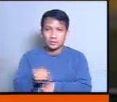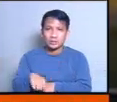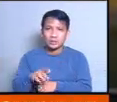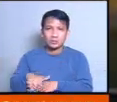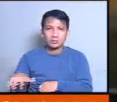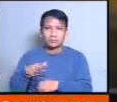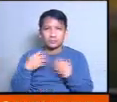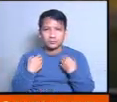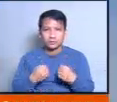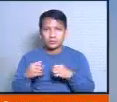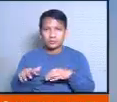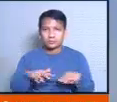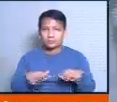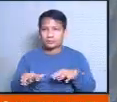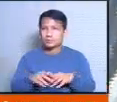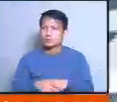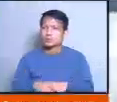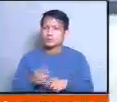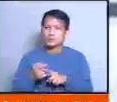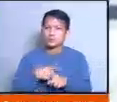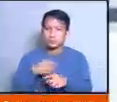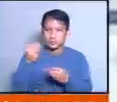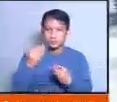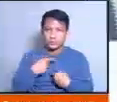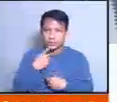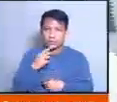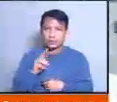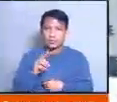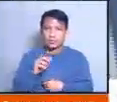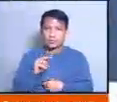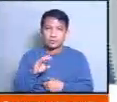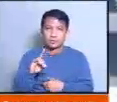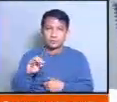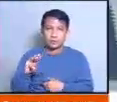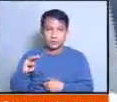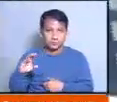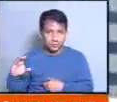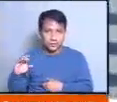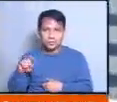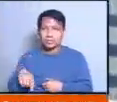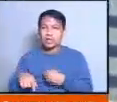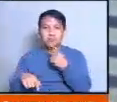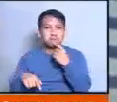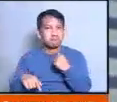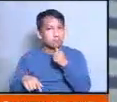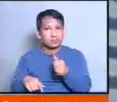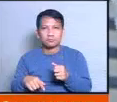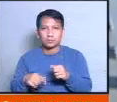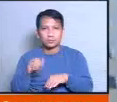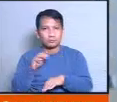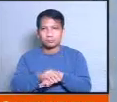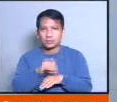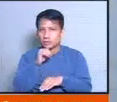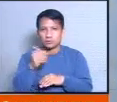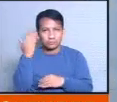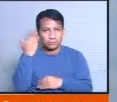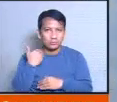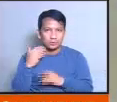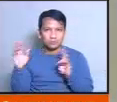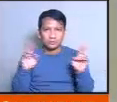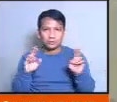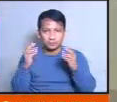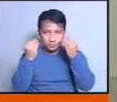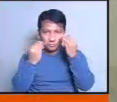nagdulot ng malakas na lindol. Sabi naman ng National Disaster Risk Reduction and Management Council, hindi nagkulang sa paghahanda ang mga